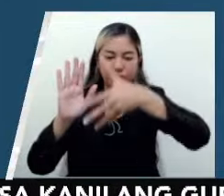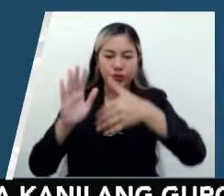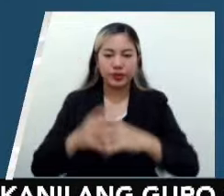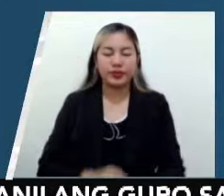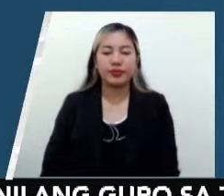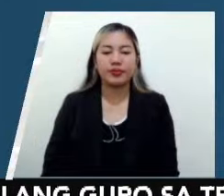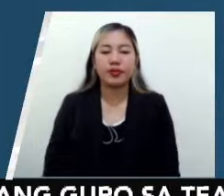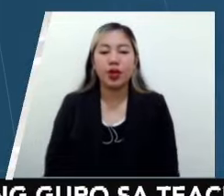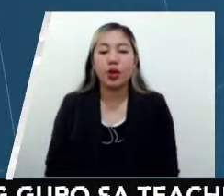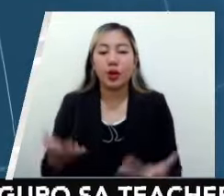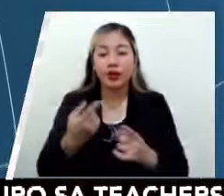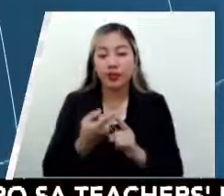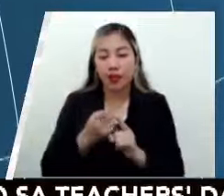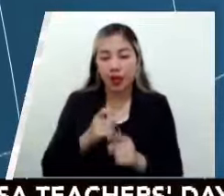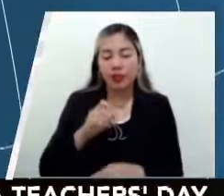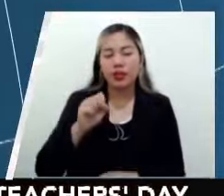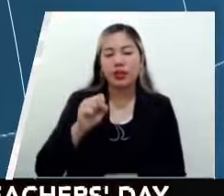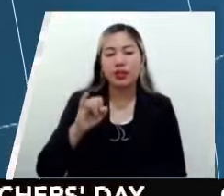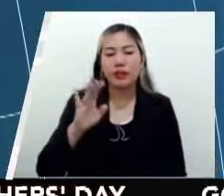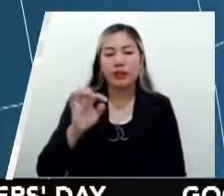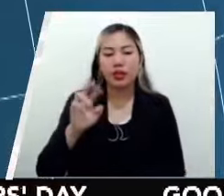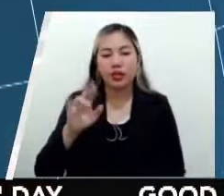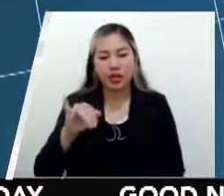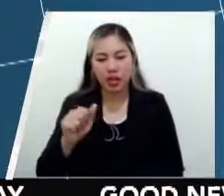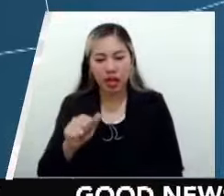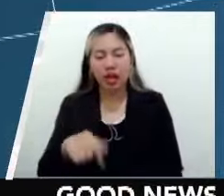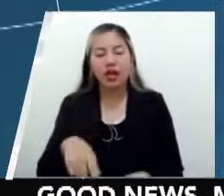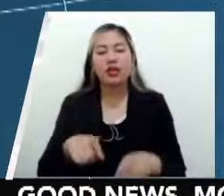Siberia, Japan, China at Korea.